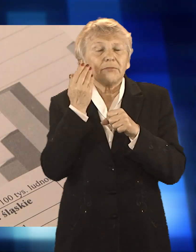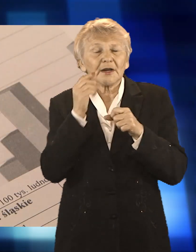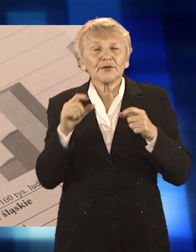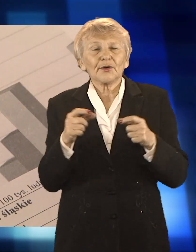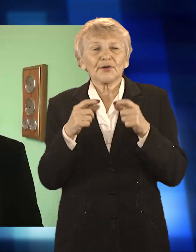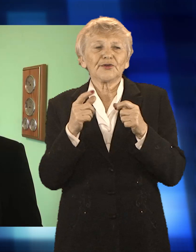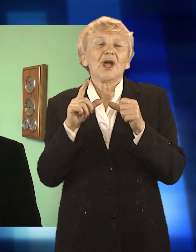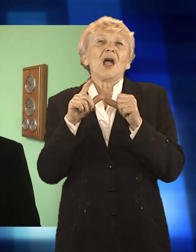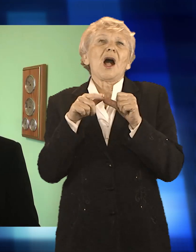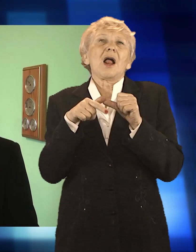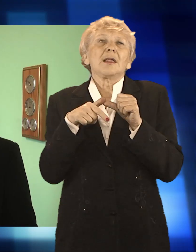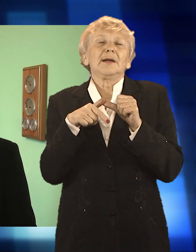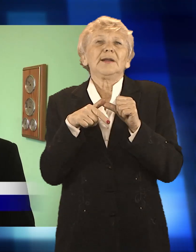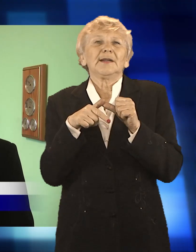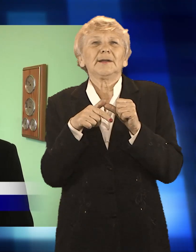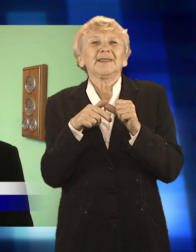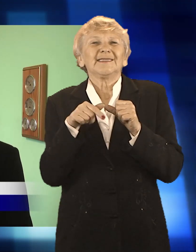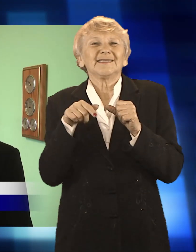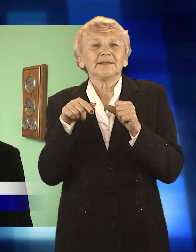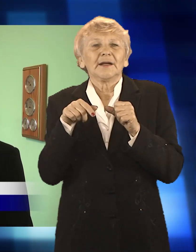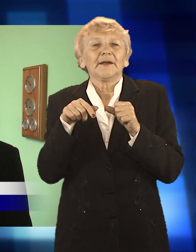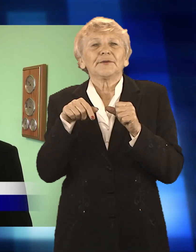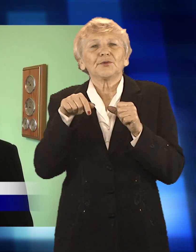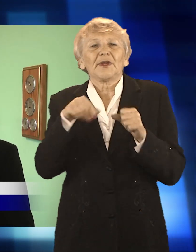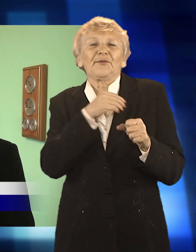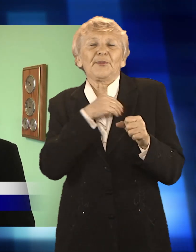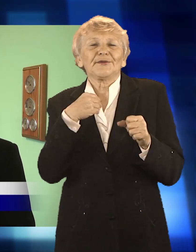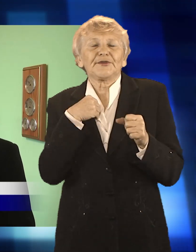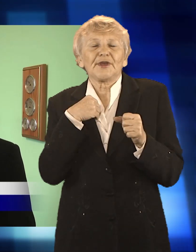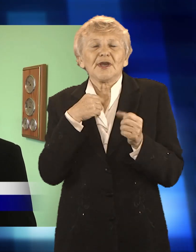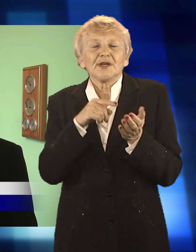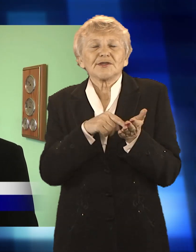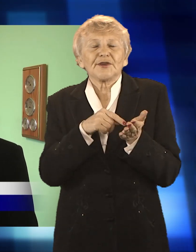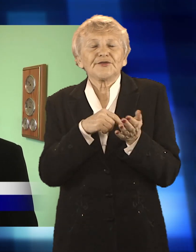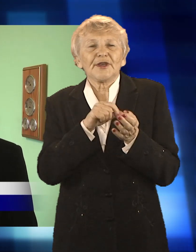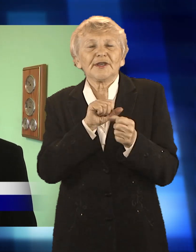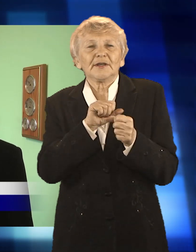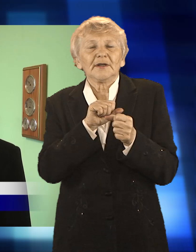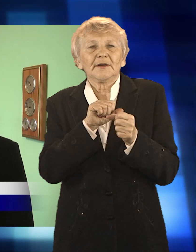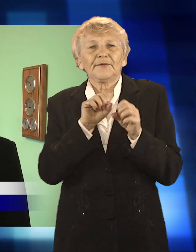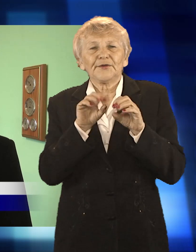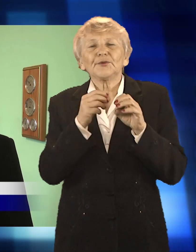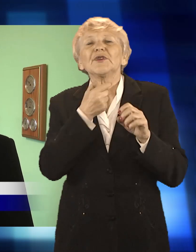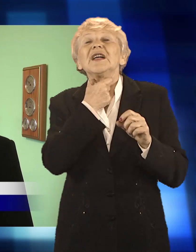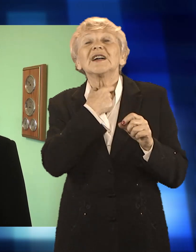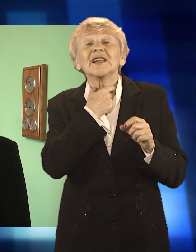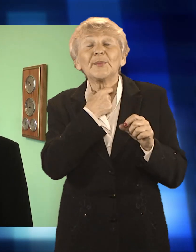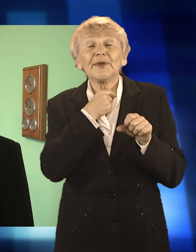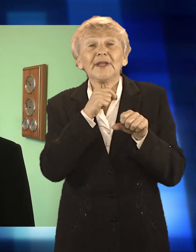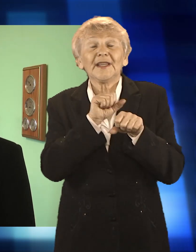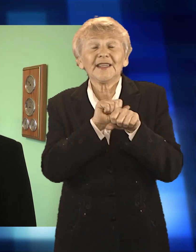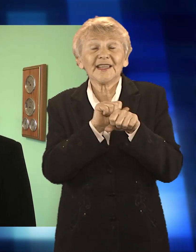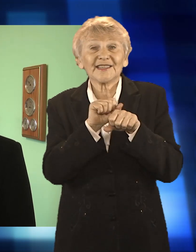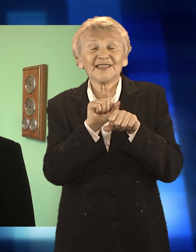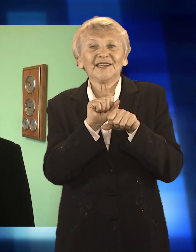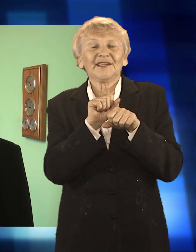2282 zachorowania. Warto może się zainteresować możliwością zaszczepienia się przeciwko grypie sezonowej, której na przykład śmiertelność